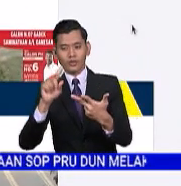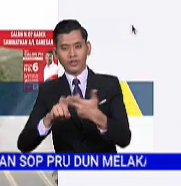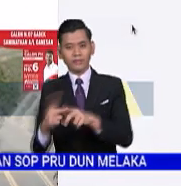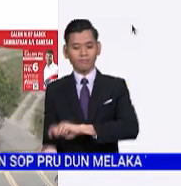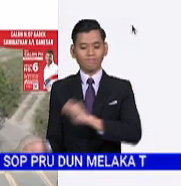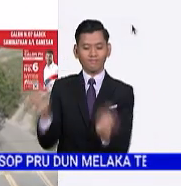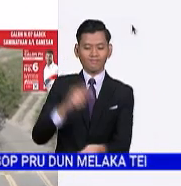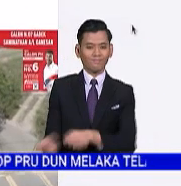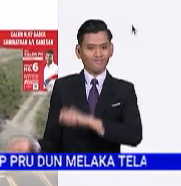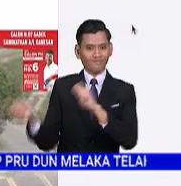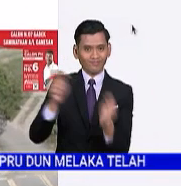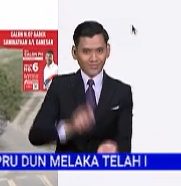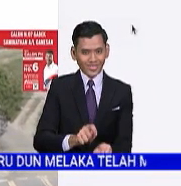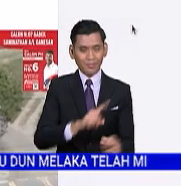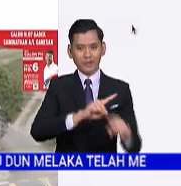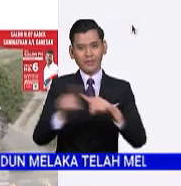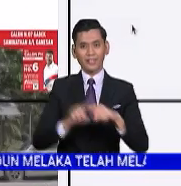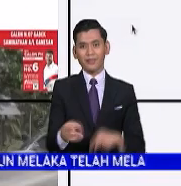canai.